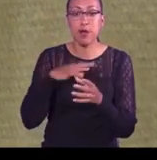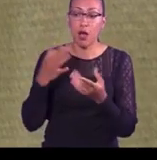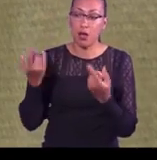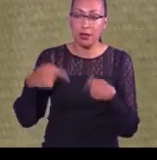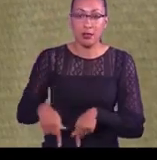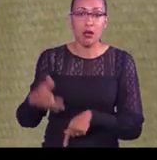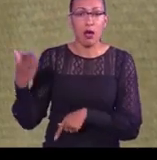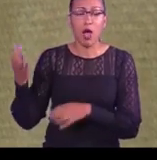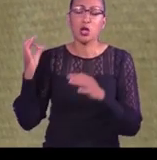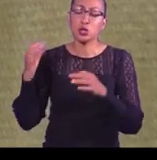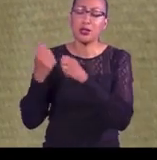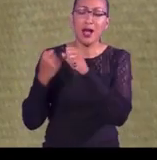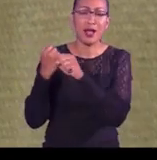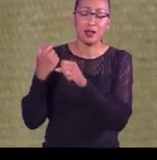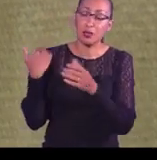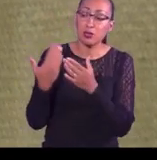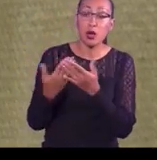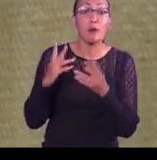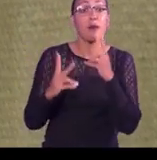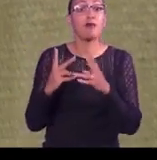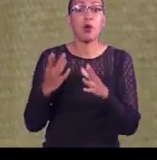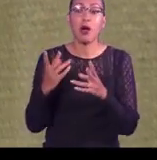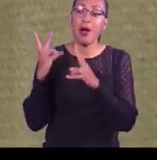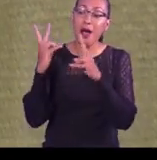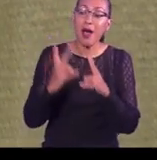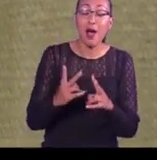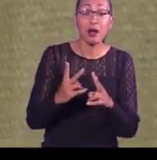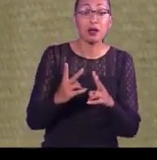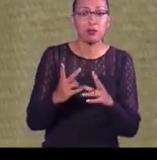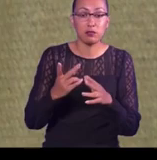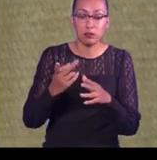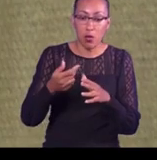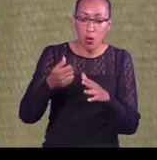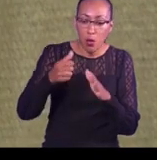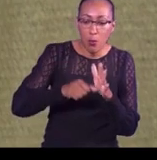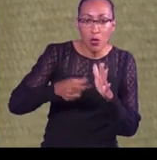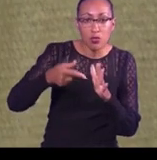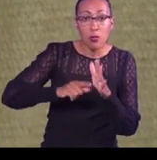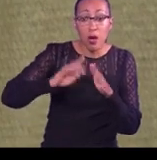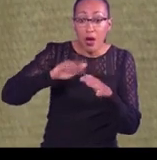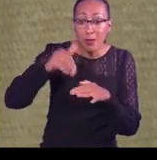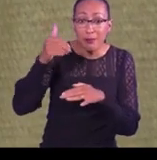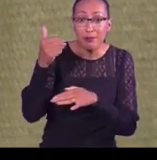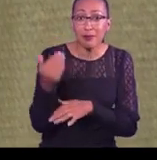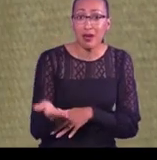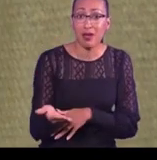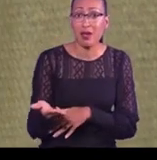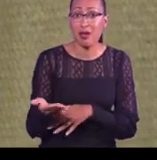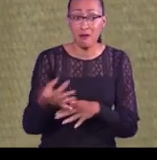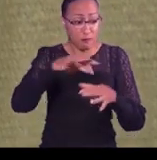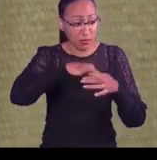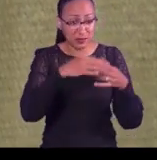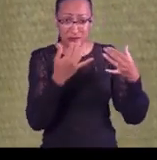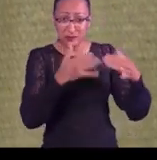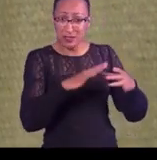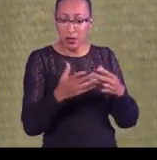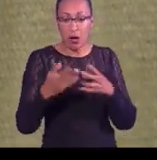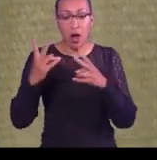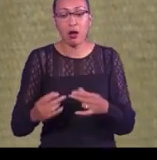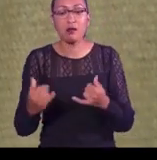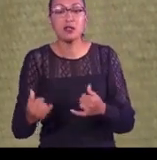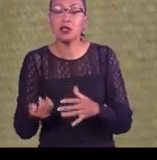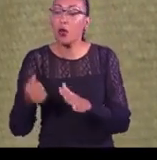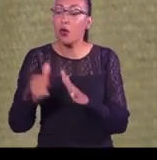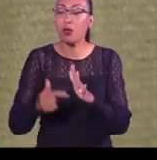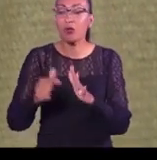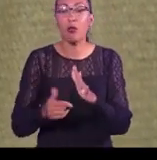Souvent, quelquefois, il est arrivé même un mois ou deux, trois, quatre mois après avoir été voté ou écrit ou rédigé